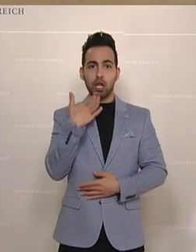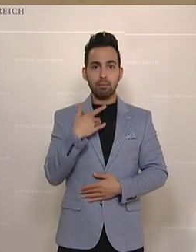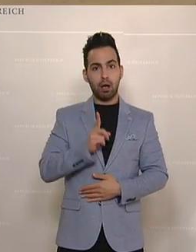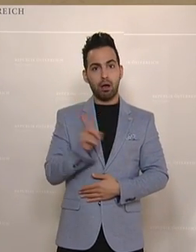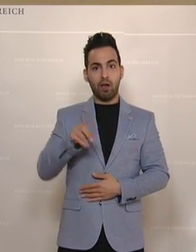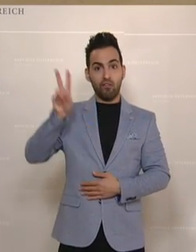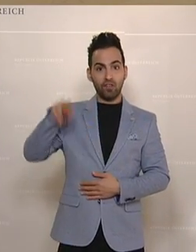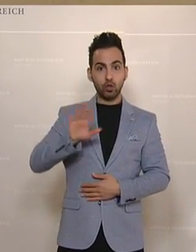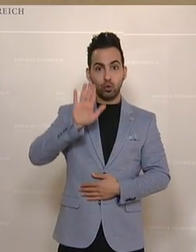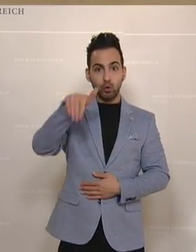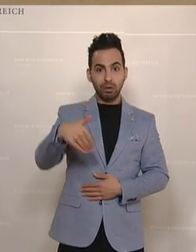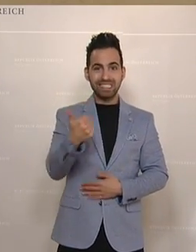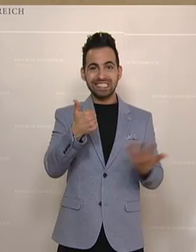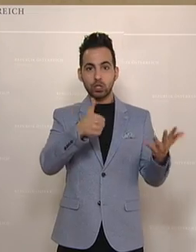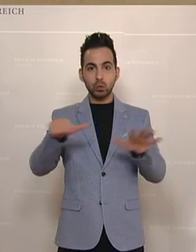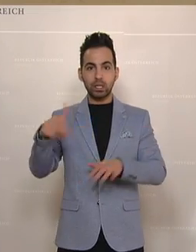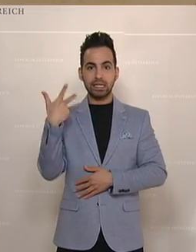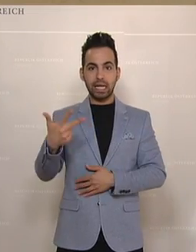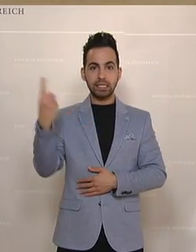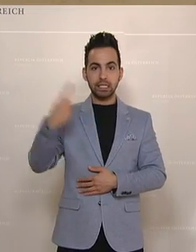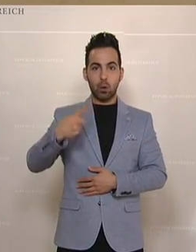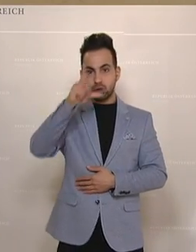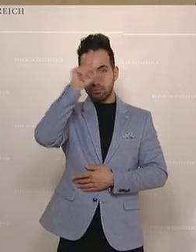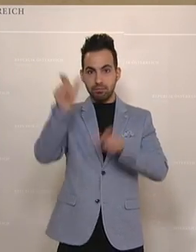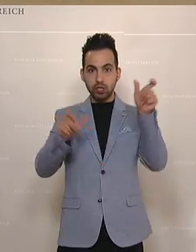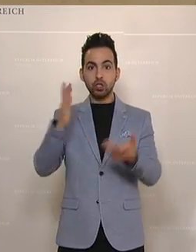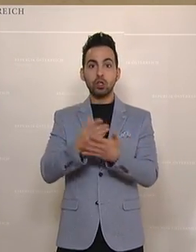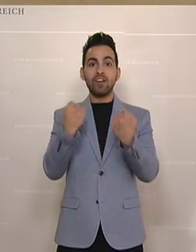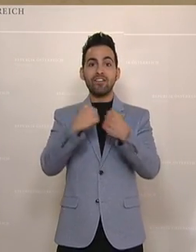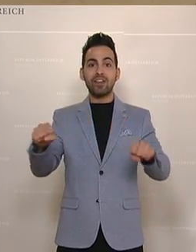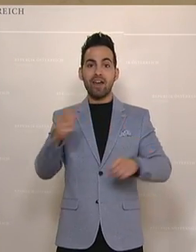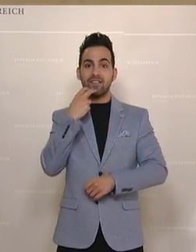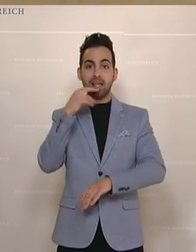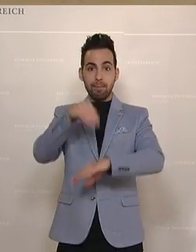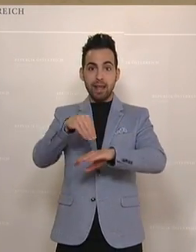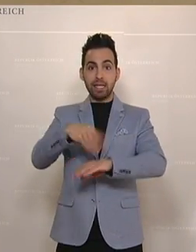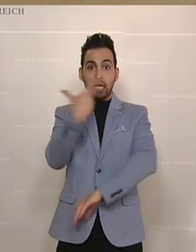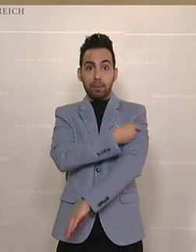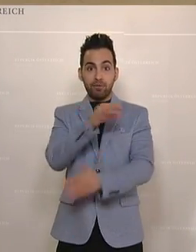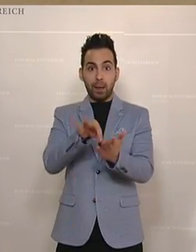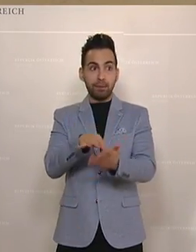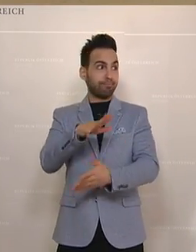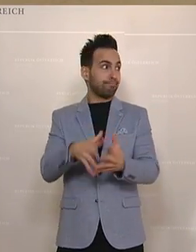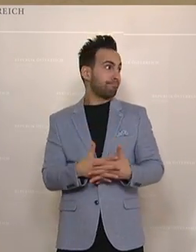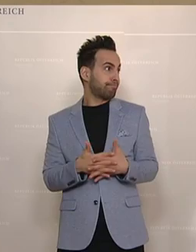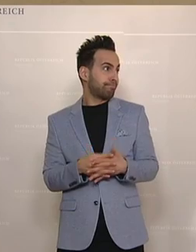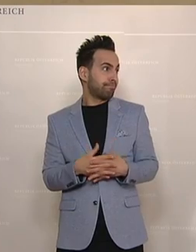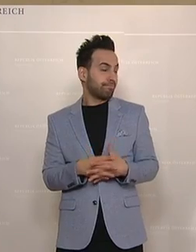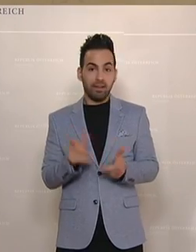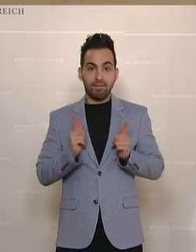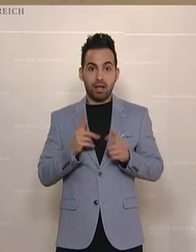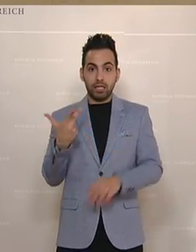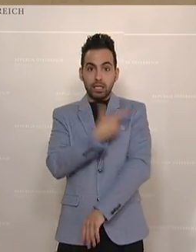in Wien zum Beispiel über 630.000 Menschen sich freiwillig schon gemeldet haben und auf einen Impftermin warten, aber weder der Impfstoff da ist, noch